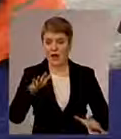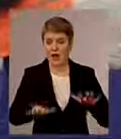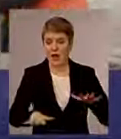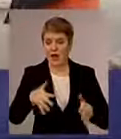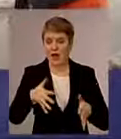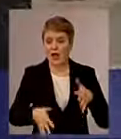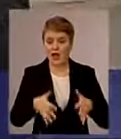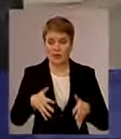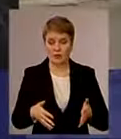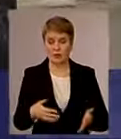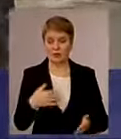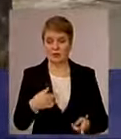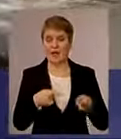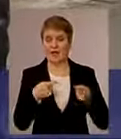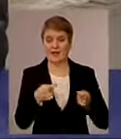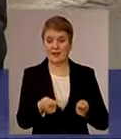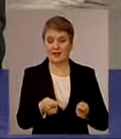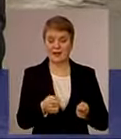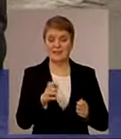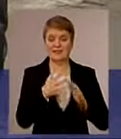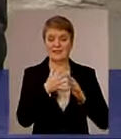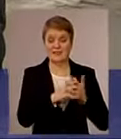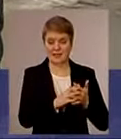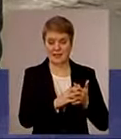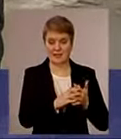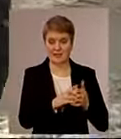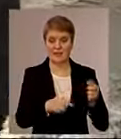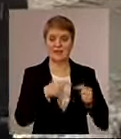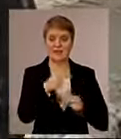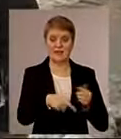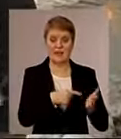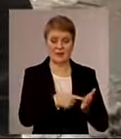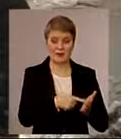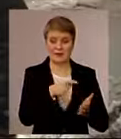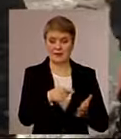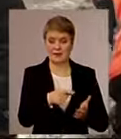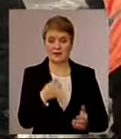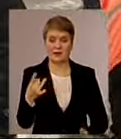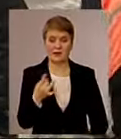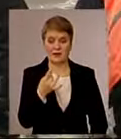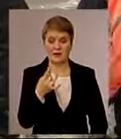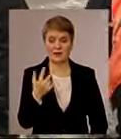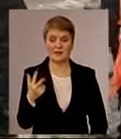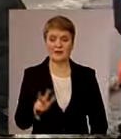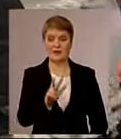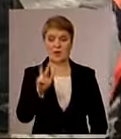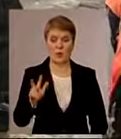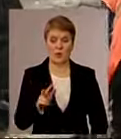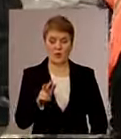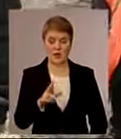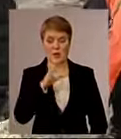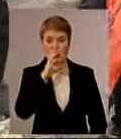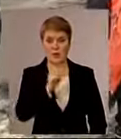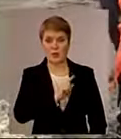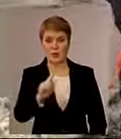просто нереально. Я їхала з села, ну, за містом живу, то там раз в 3 години їде маршрутка,